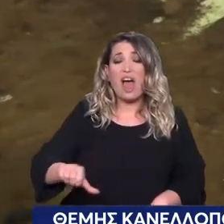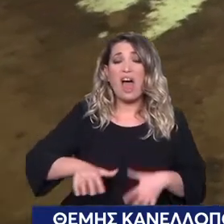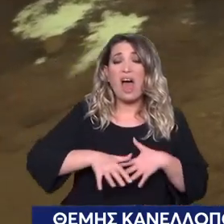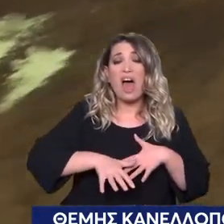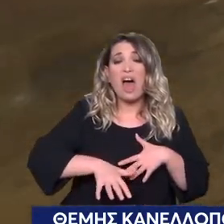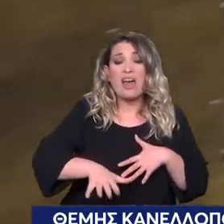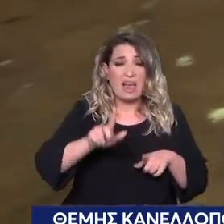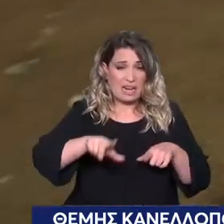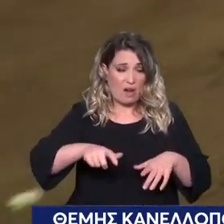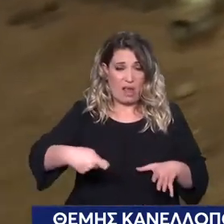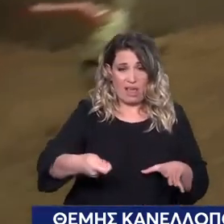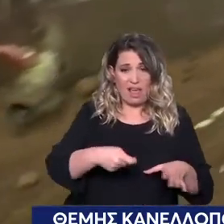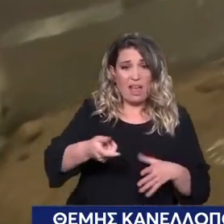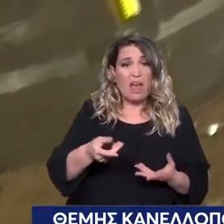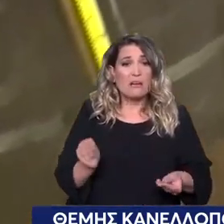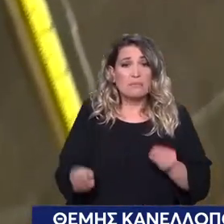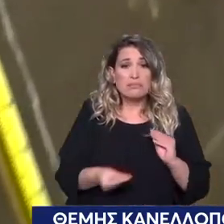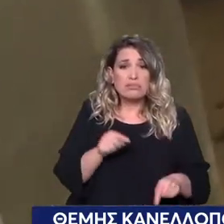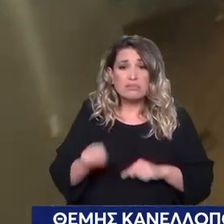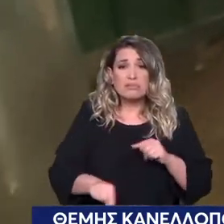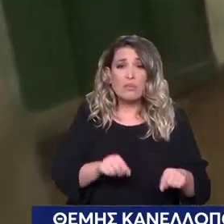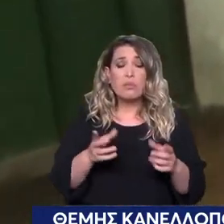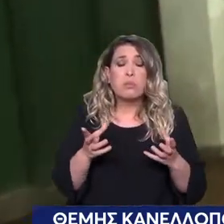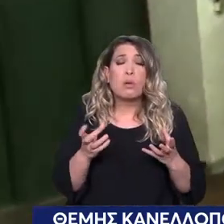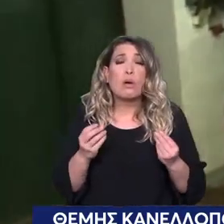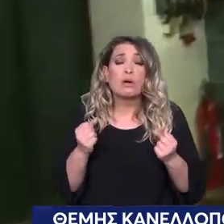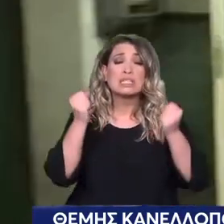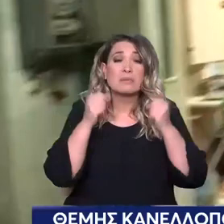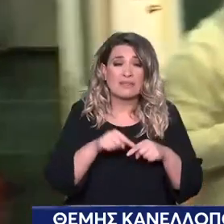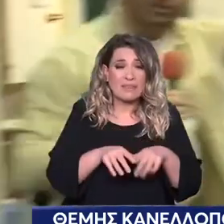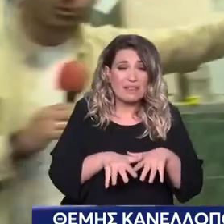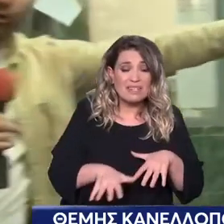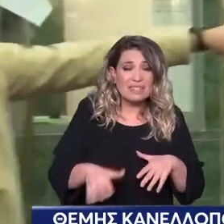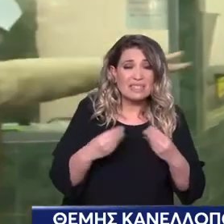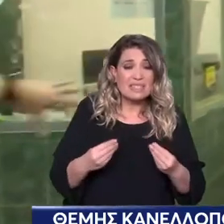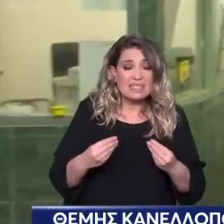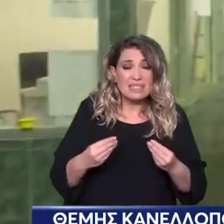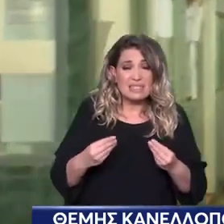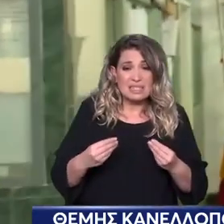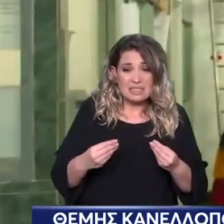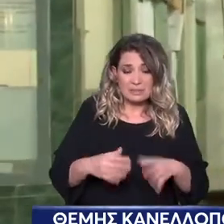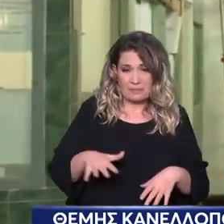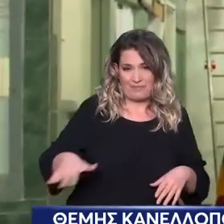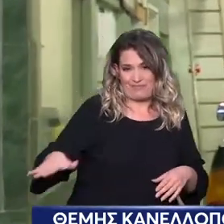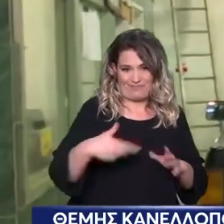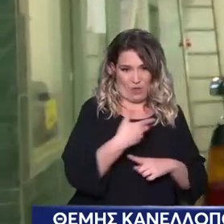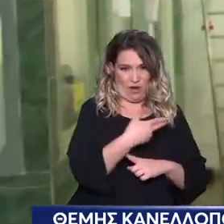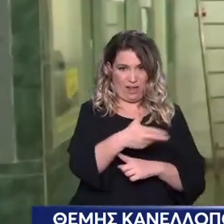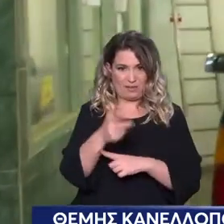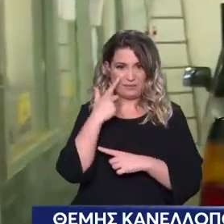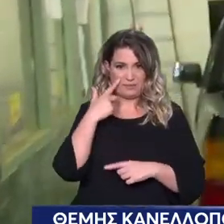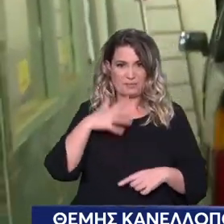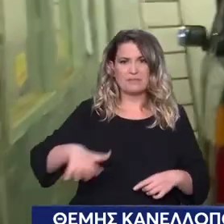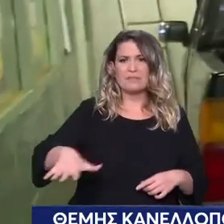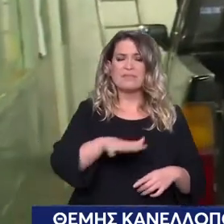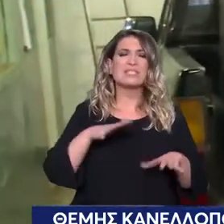μην γλιστράει και έχουν άλλα προβλήματα. Και θα σας πάω για να δείτε τι ακριβώς ζημιά έχει γίνει. Βανδαλίζουν ολόκληρο το χώρο, τα πάντα σε ό,τι έχει να